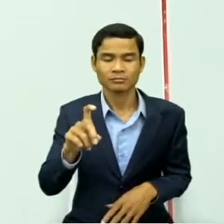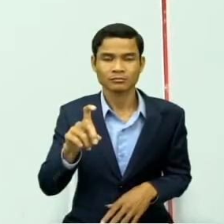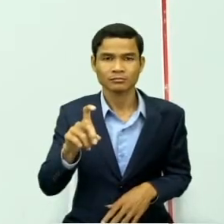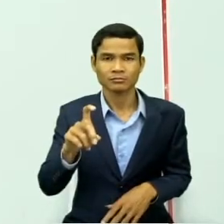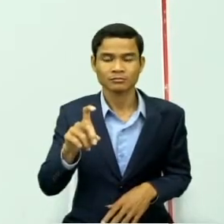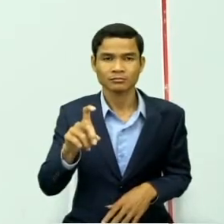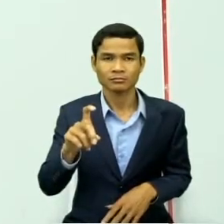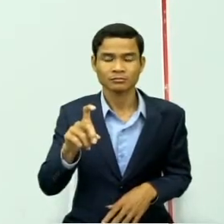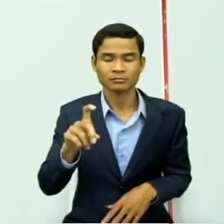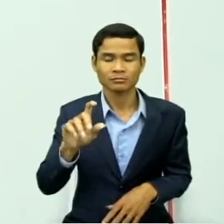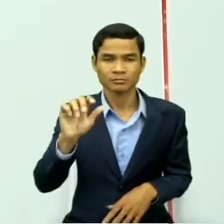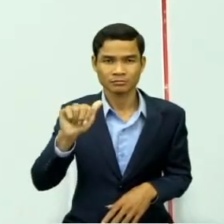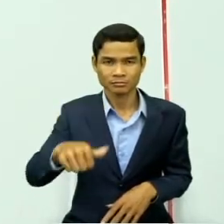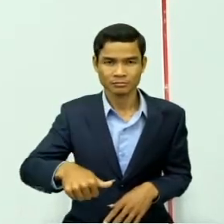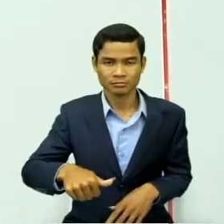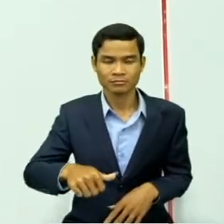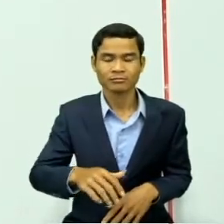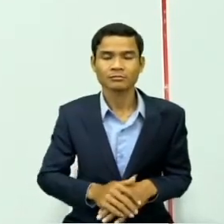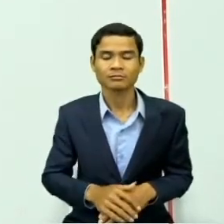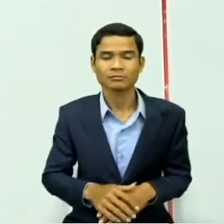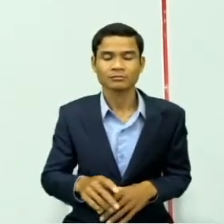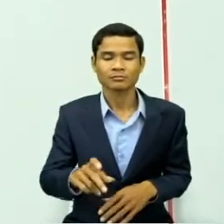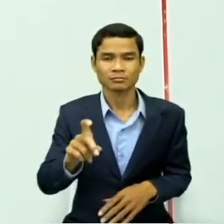phở chừng nhớ phở